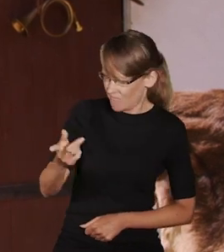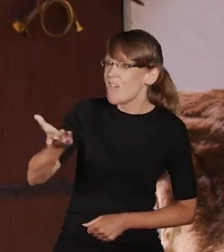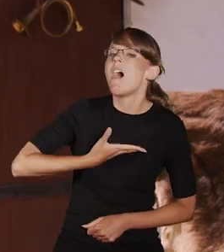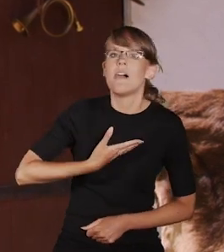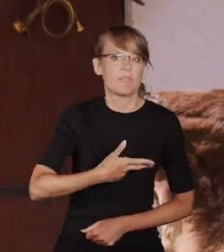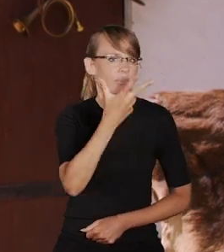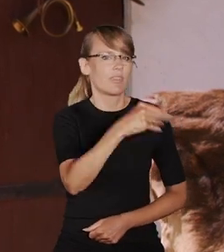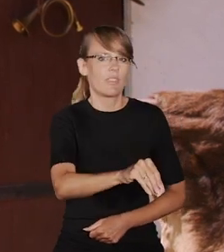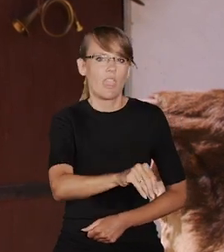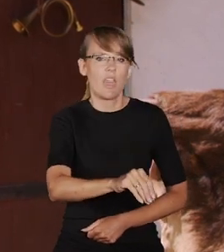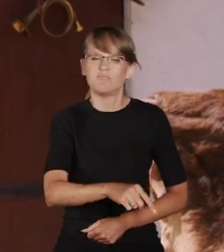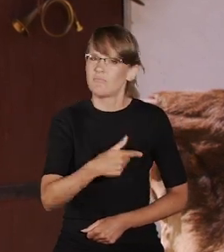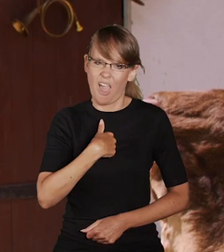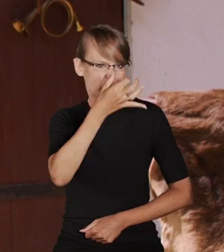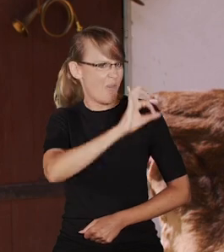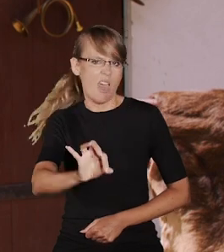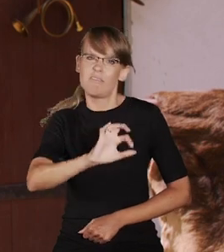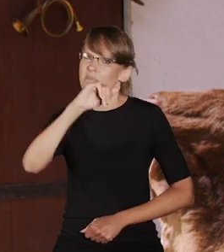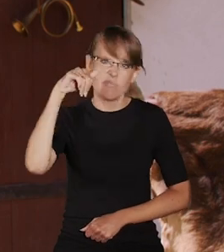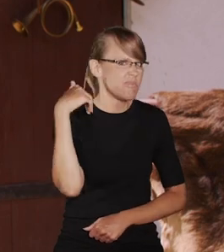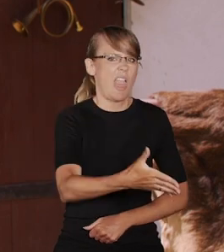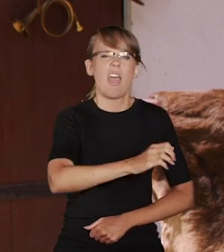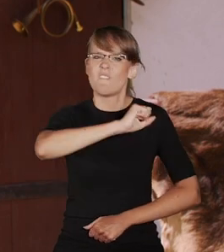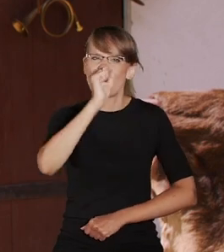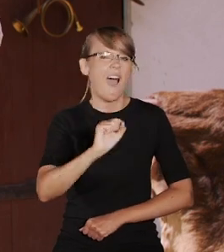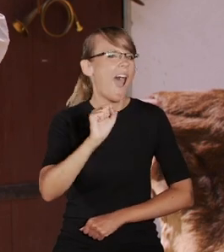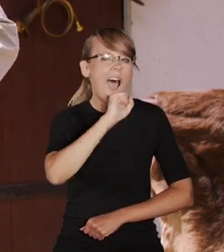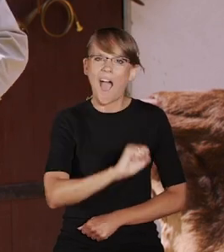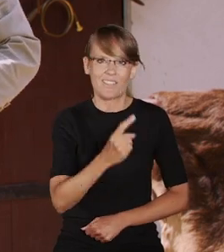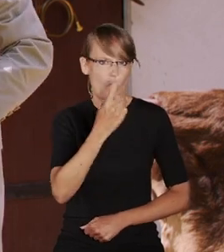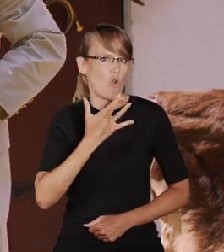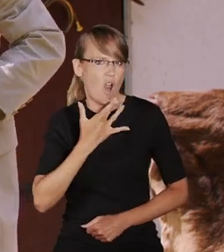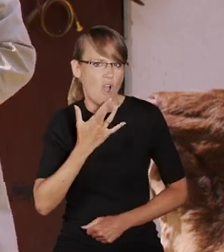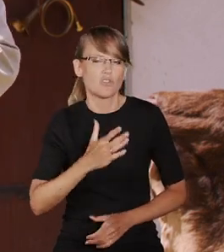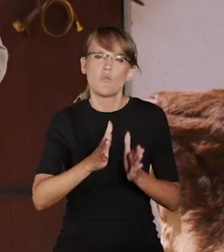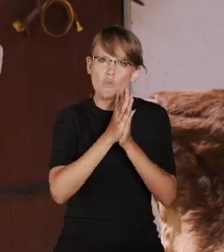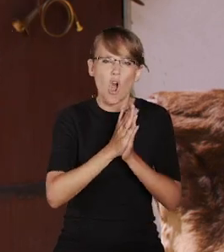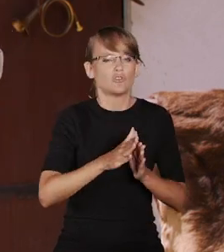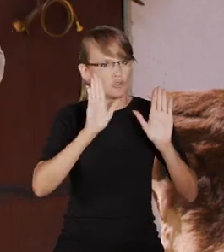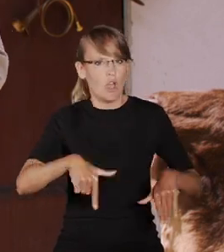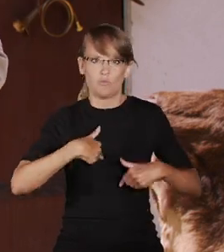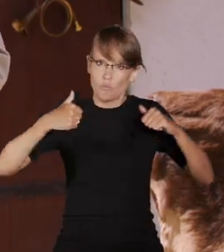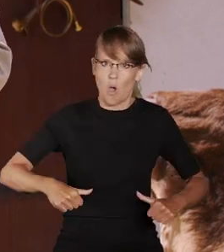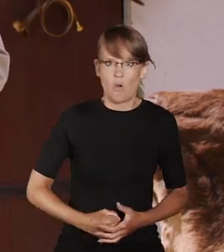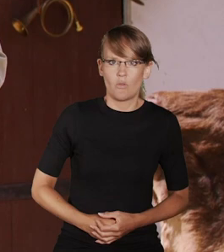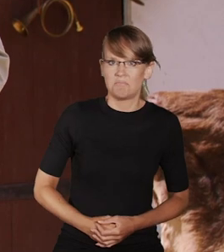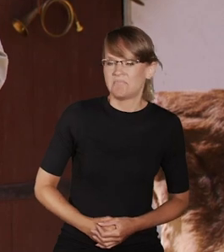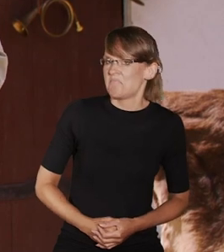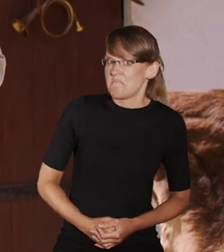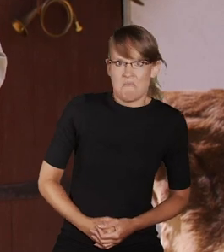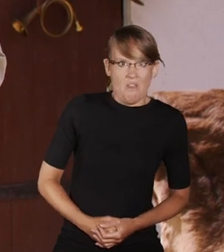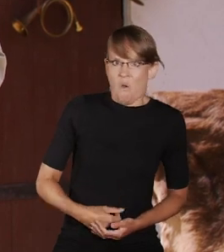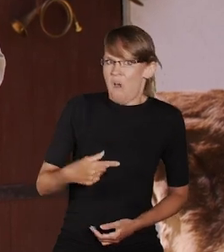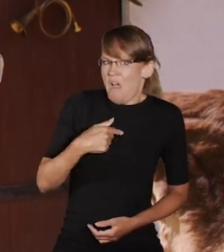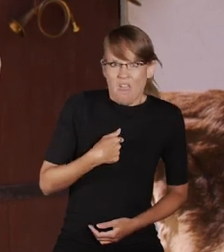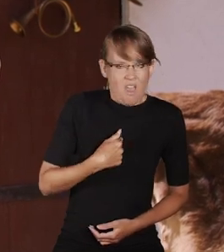pan krzyczy? Proszę stąd wyjść. A niech pani mi zapłaci, ja natychmiast wychodzę. Nie dam panu pieniędzy. Owszem, da pani. Nie.